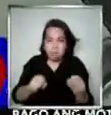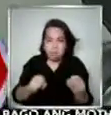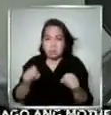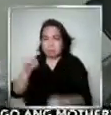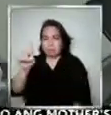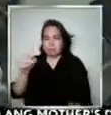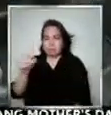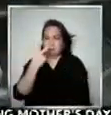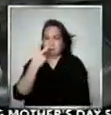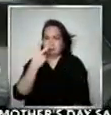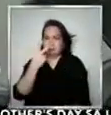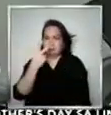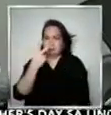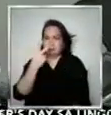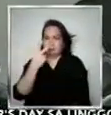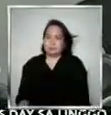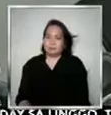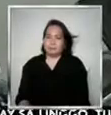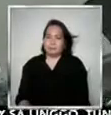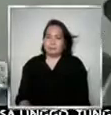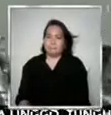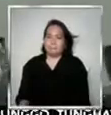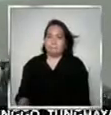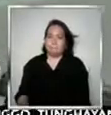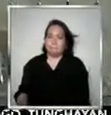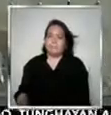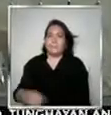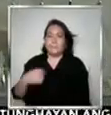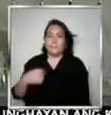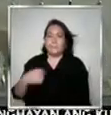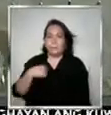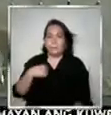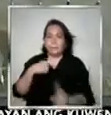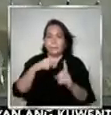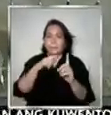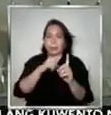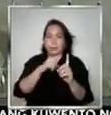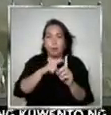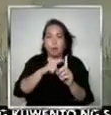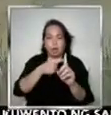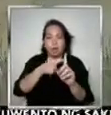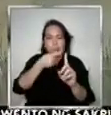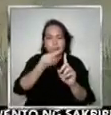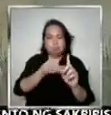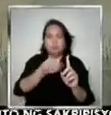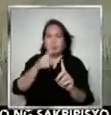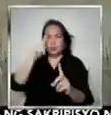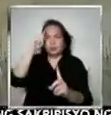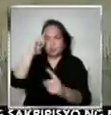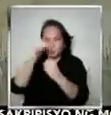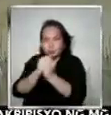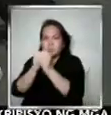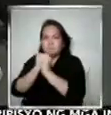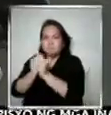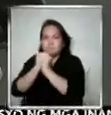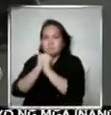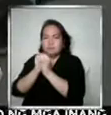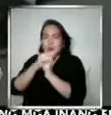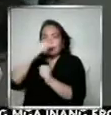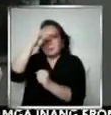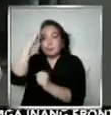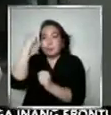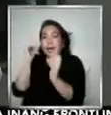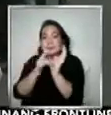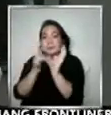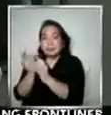Panata ni Ariel dapat ang pagdarasal sa itim na Nazareno. Kaya naman kahit sarado ngayong enhanced community quarantine, pinilit pa